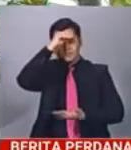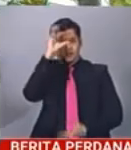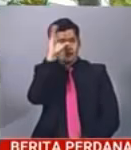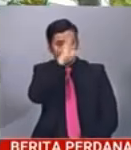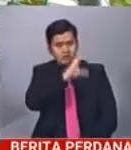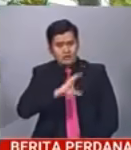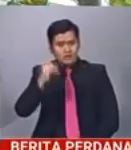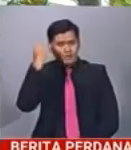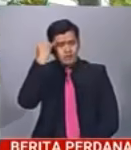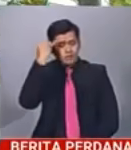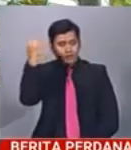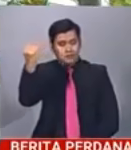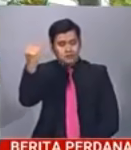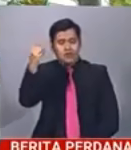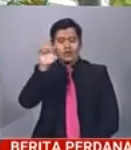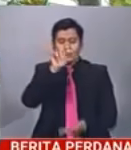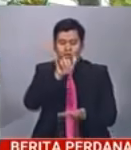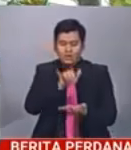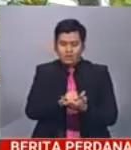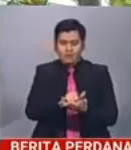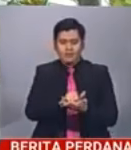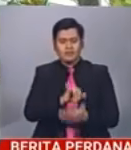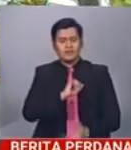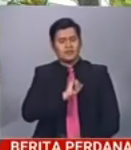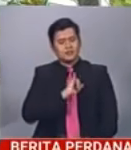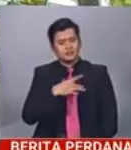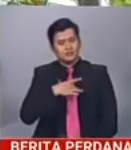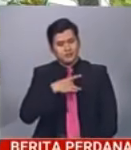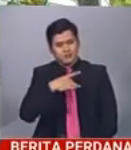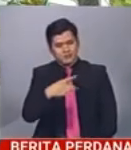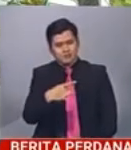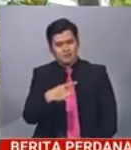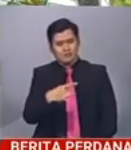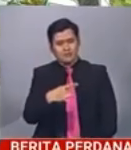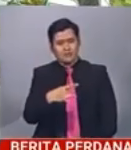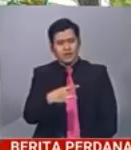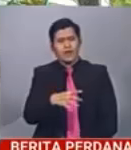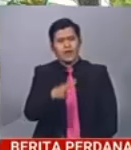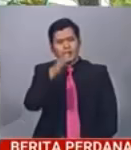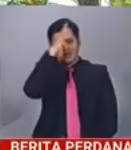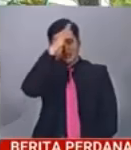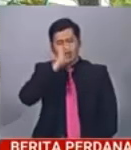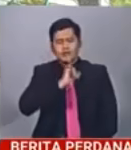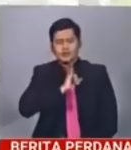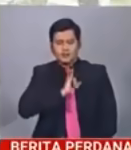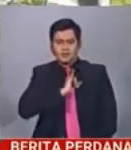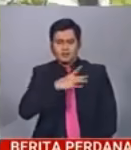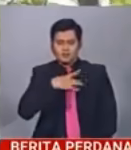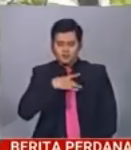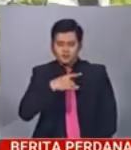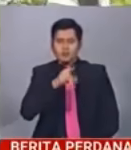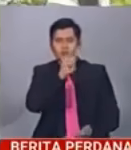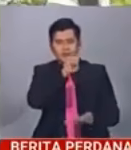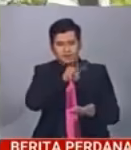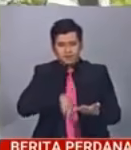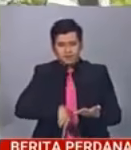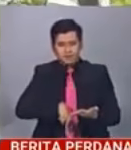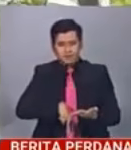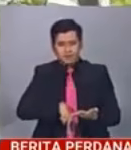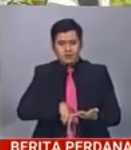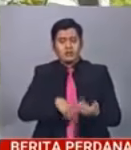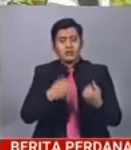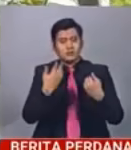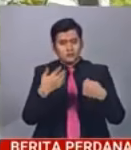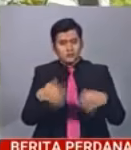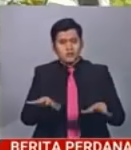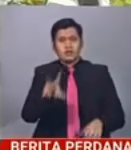paling signifikan tentang bapak saya lah. Dia ni suka membaca. Jadi kita semua digalakkan untuk membaca. Dia dah 30 tahun dulu RTM